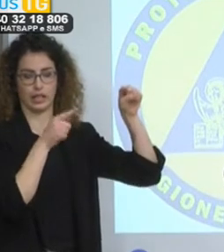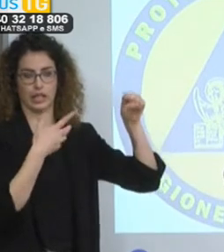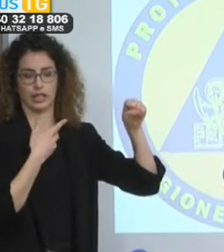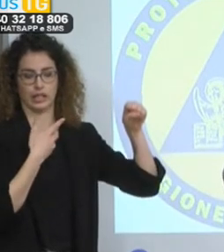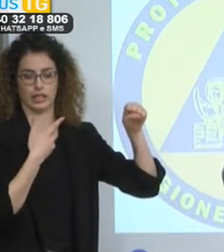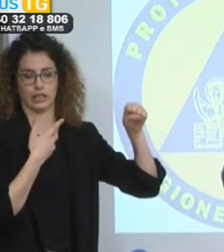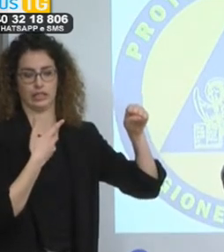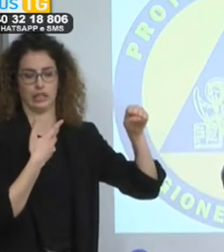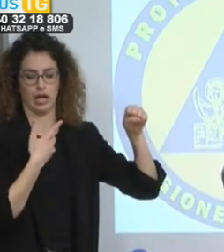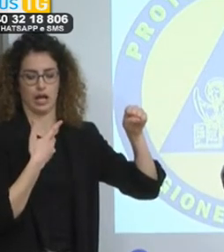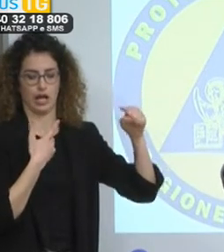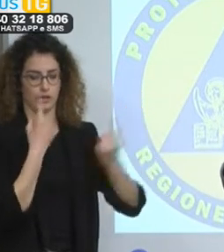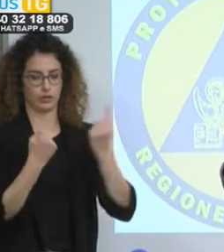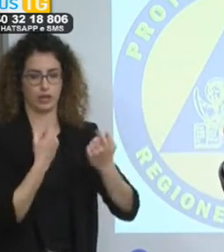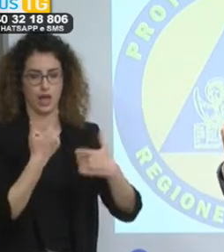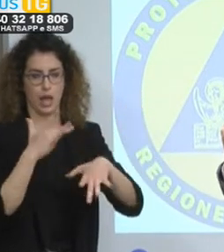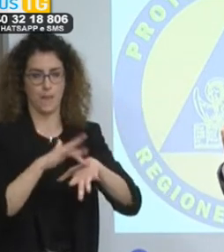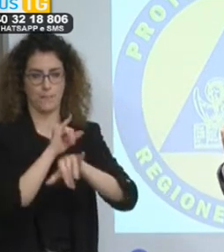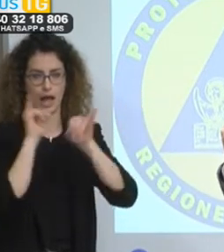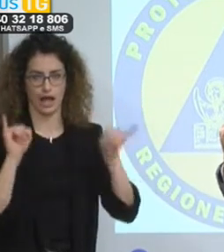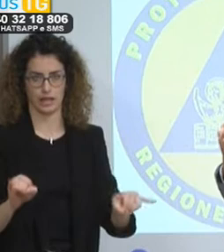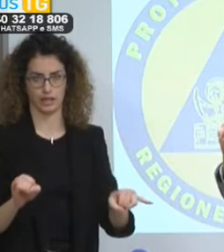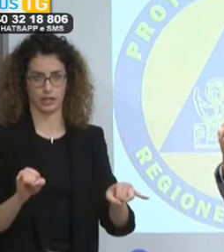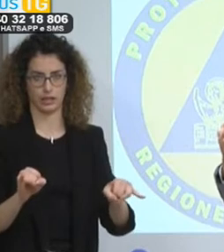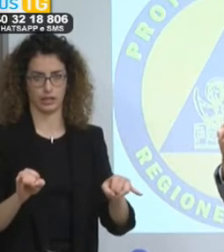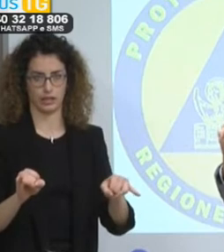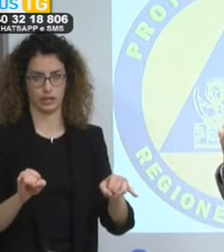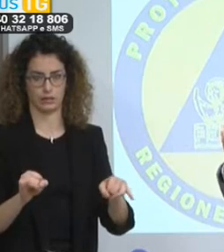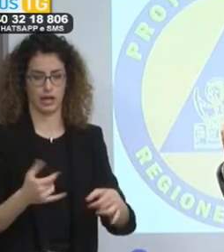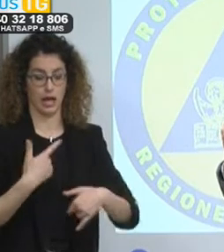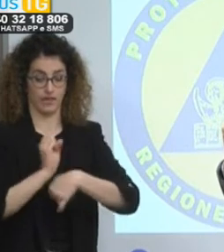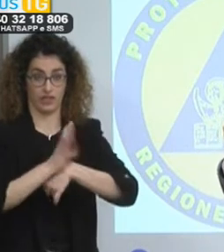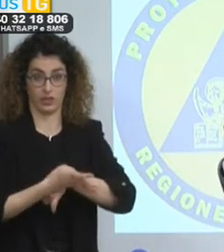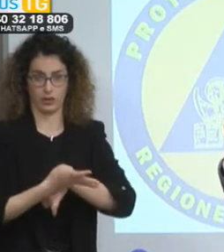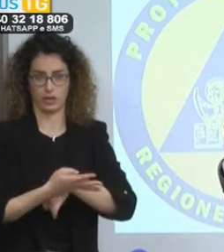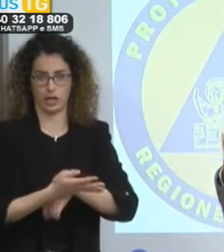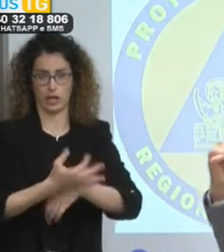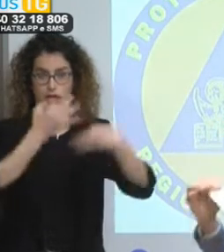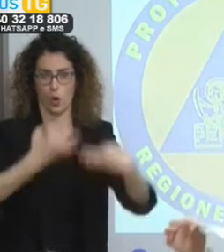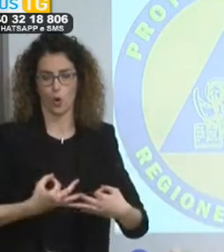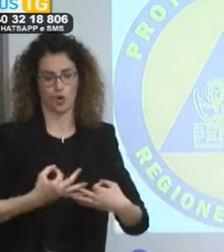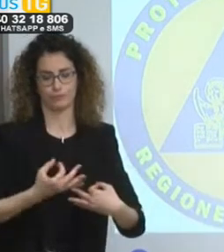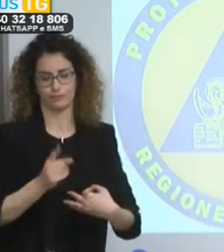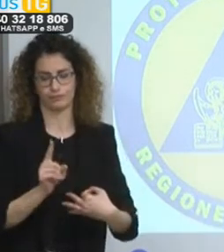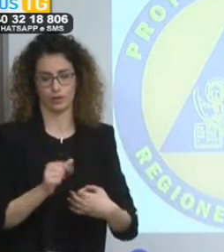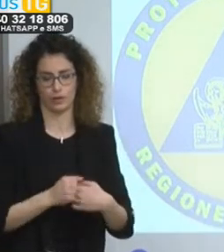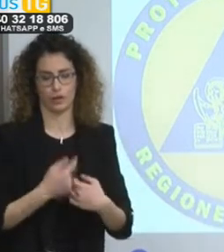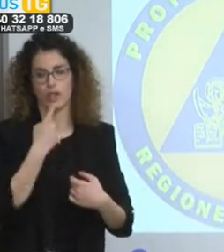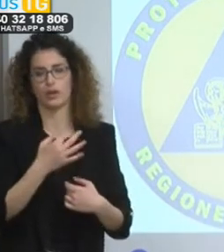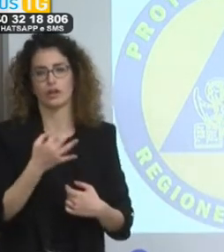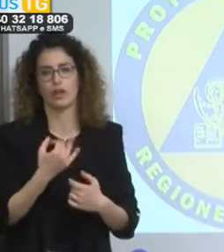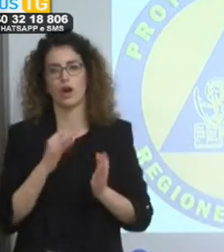sarebbe una condizione mai accaduta. Però nulla è di certo con questo virus che, come dico io, ogni giorno dà una